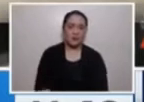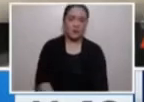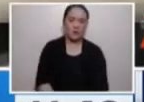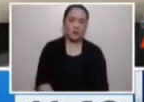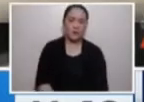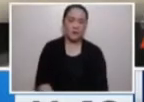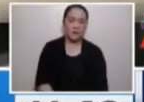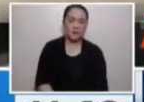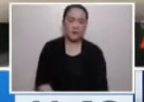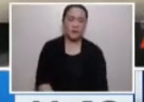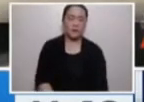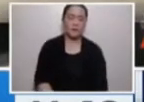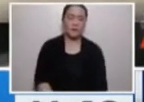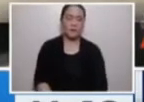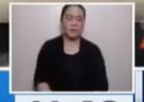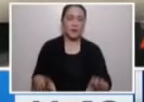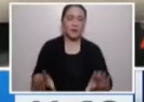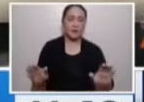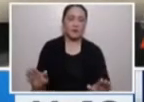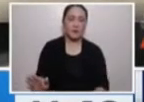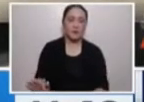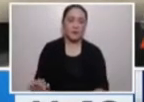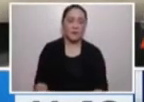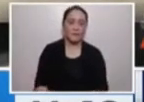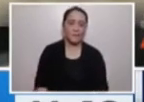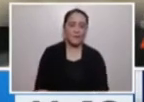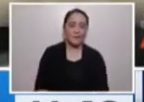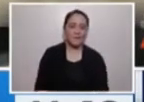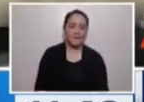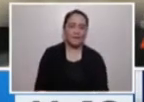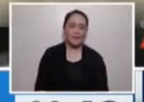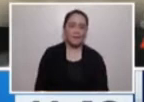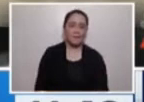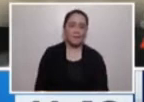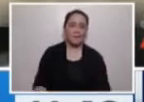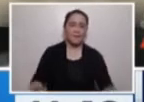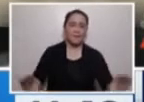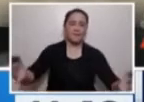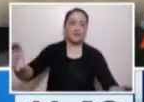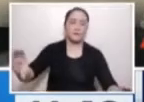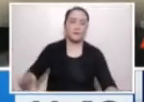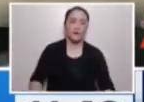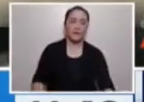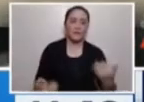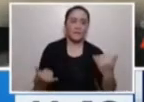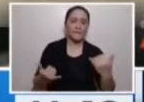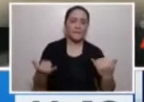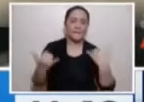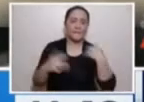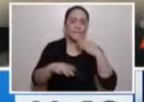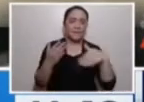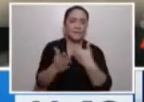ang karamihan ay mga kabataan upang maayos at mabilis na maipamahagi ang relief goods mula sa lokal